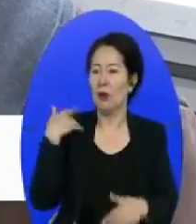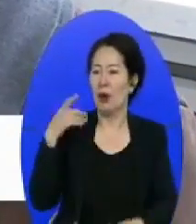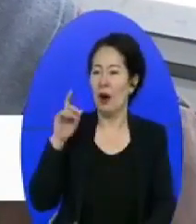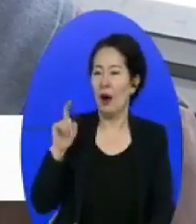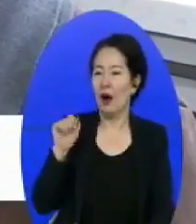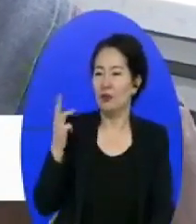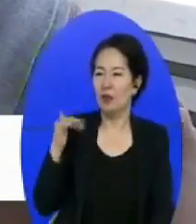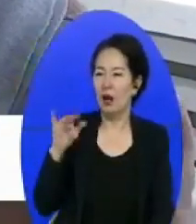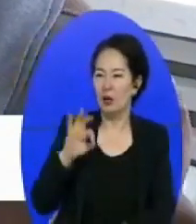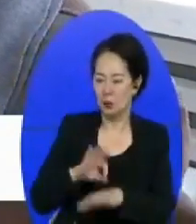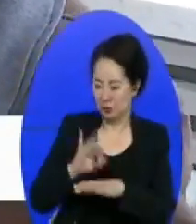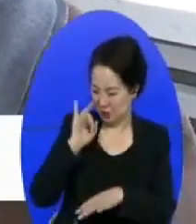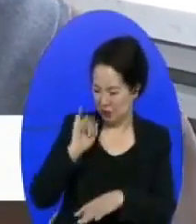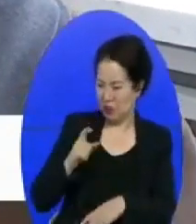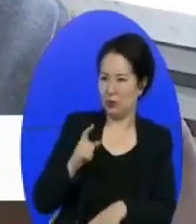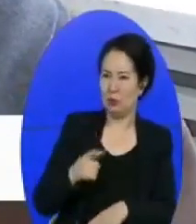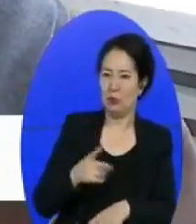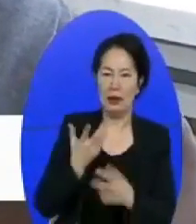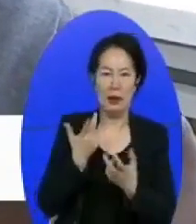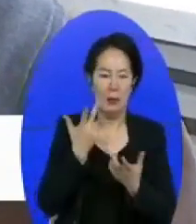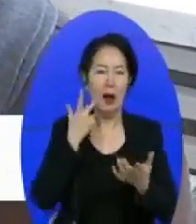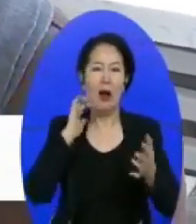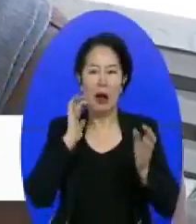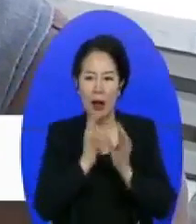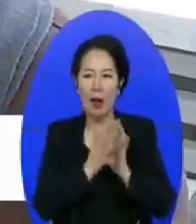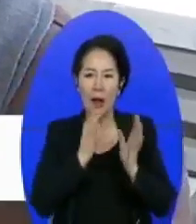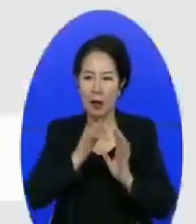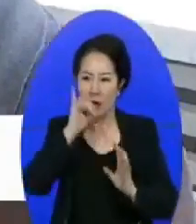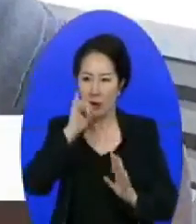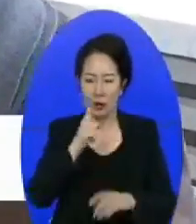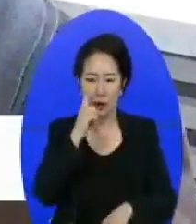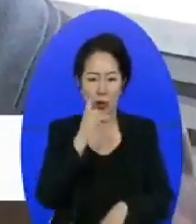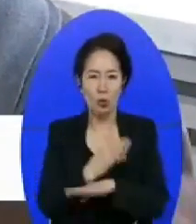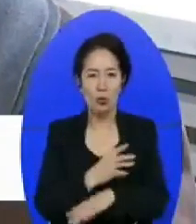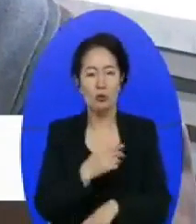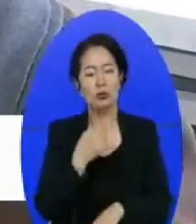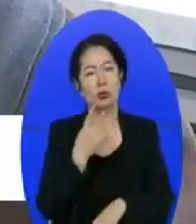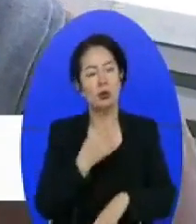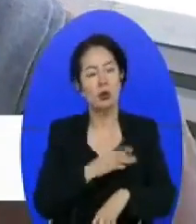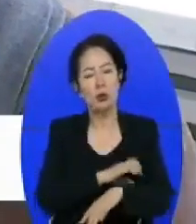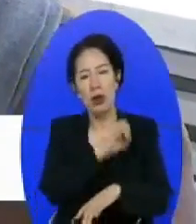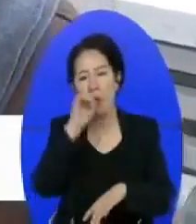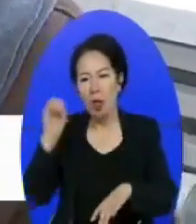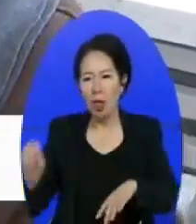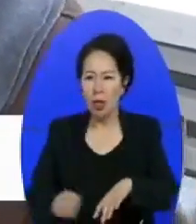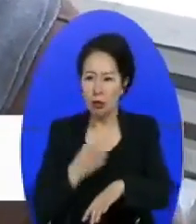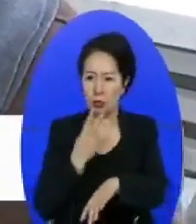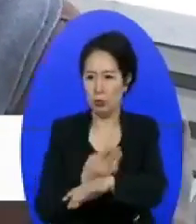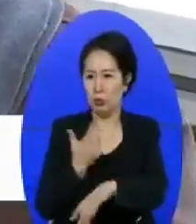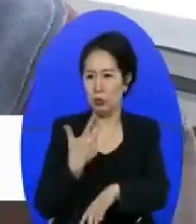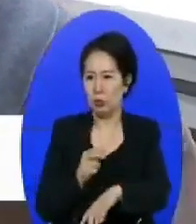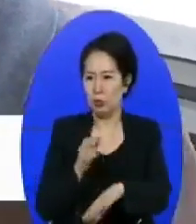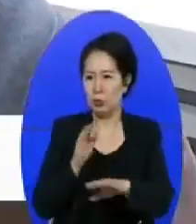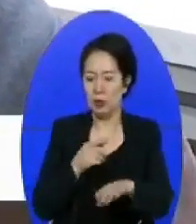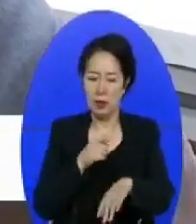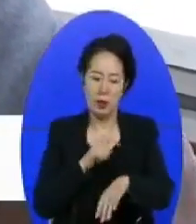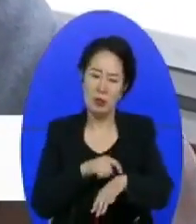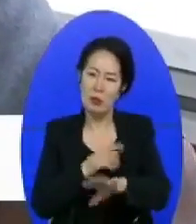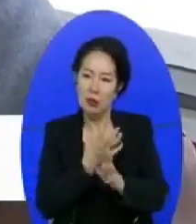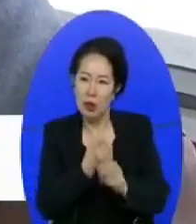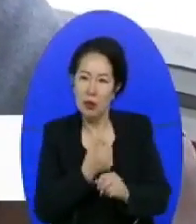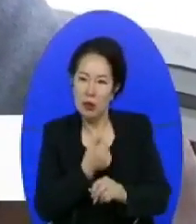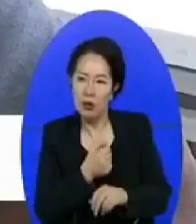өвчт аюу их багш шиг байна шүү дээ. Чинь байнгын үнэтэй пиг өдөртөө 44-30 хүртэл нэг ажиллаад энийгээр ооч дугаар аваа явуулдаг юм шиг